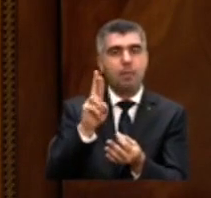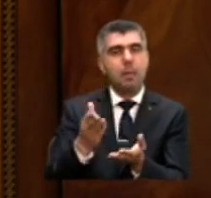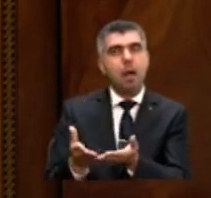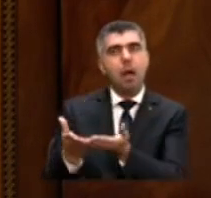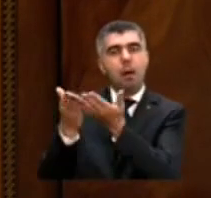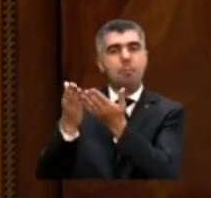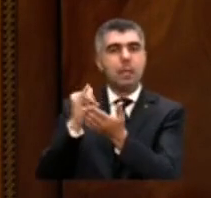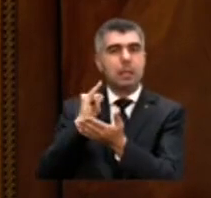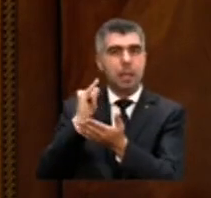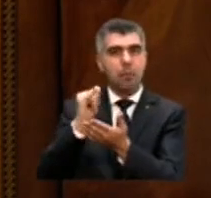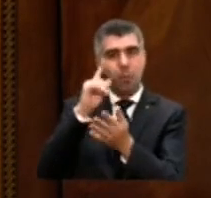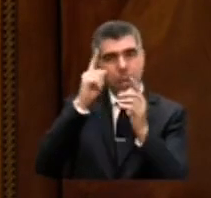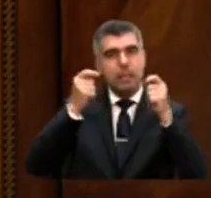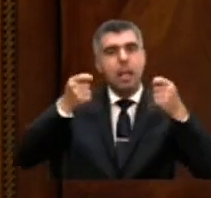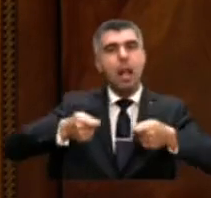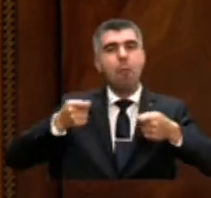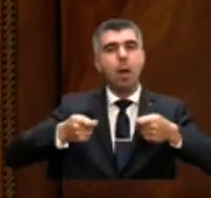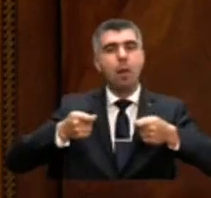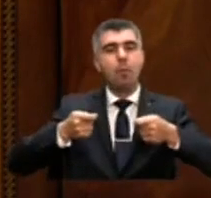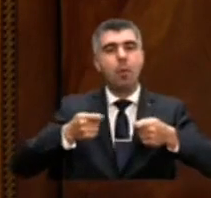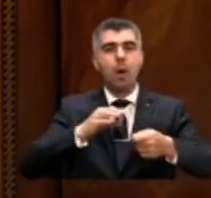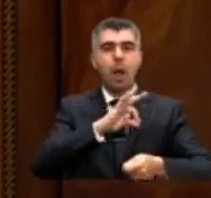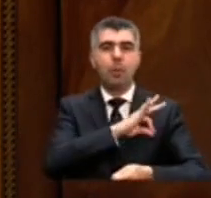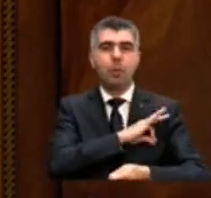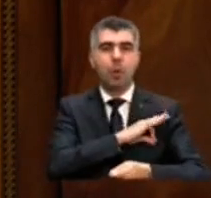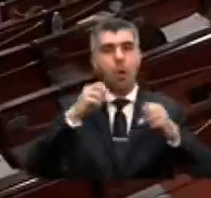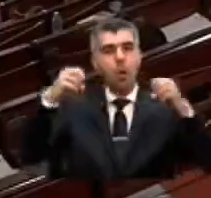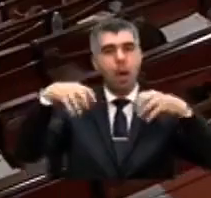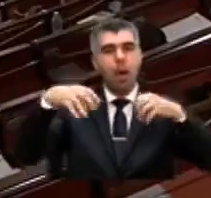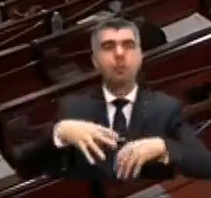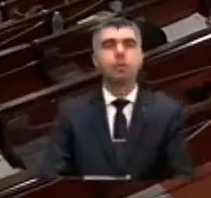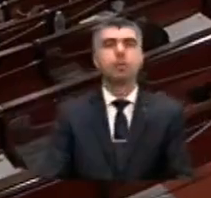مجيب. والسلام عليكم ورحمة الله تعالى وبركاته.